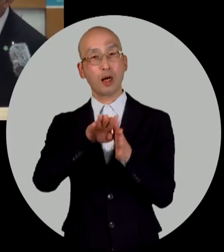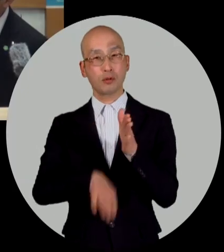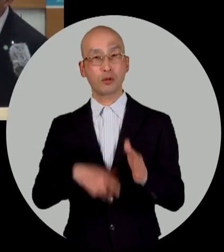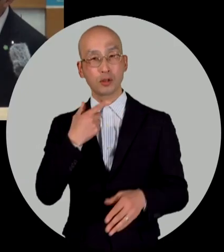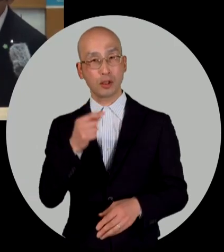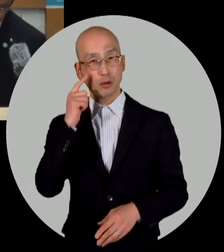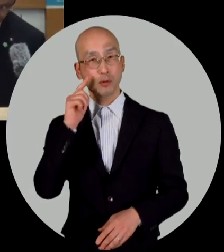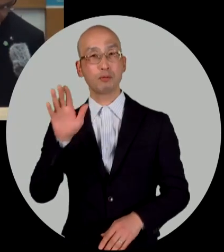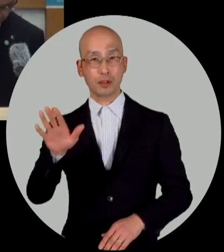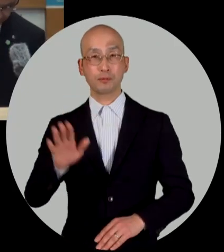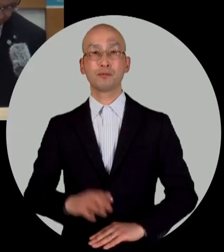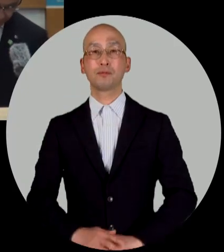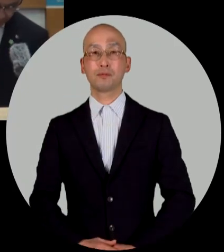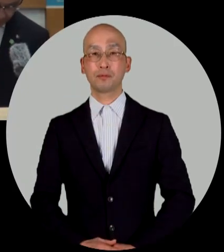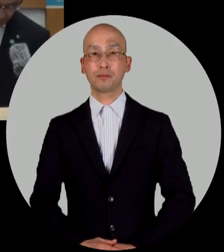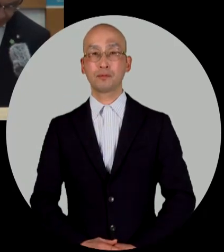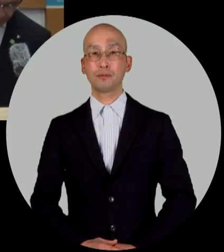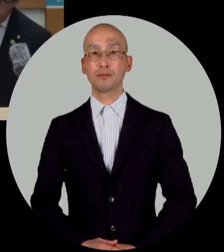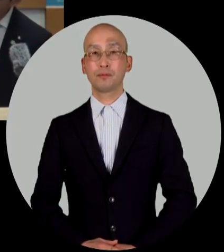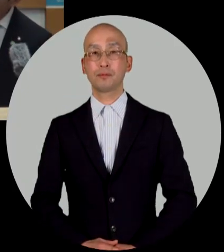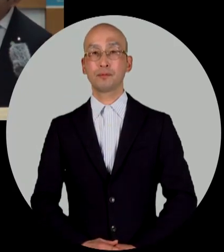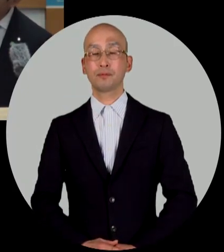思っております。